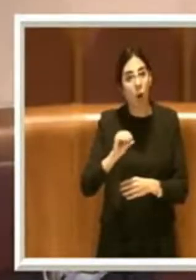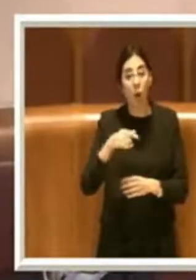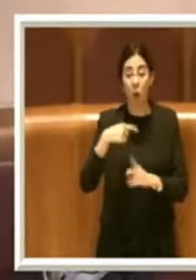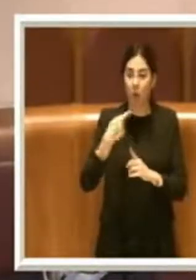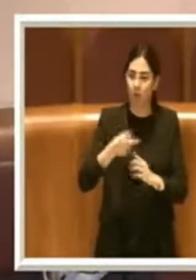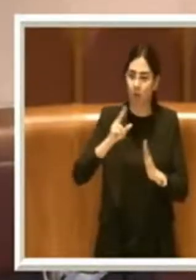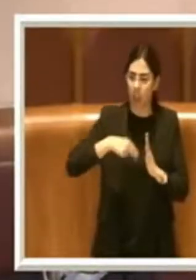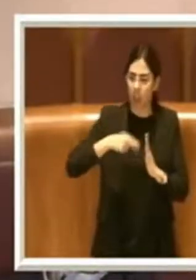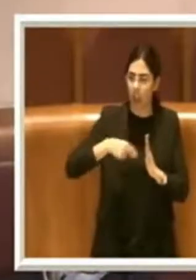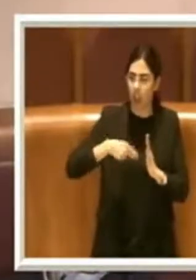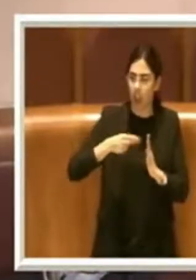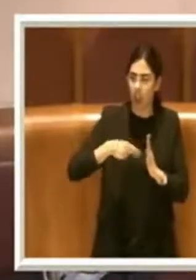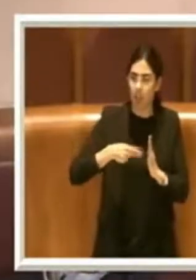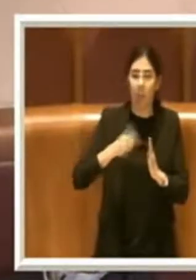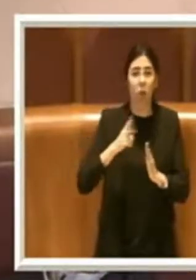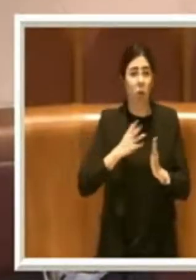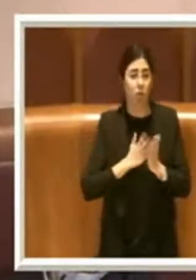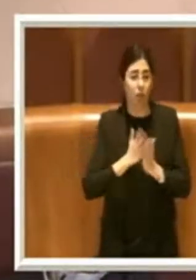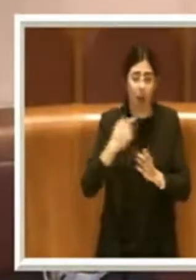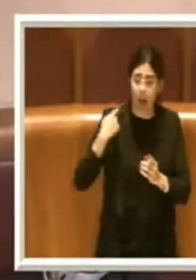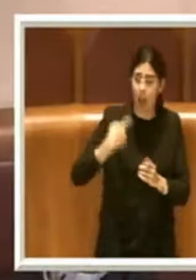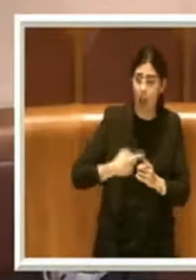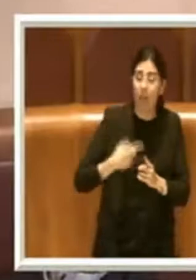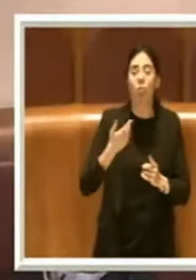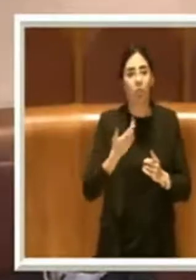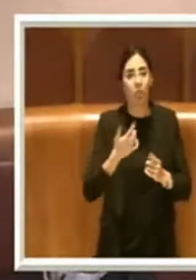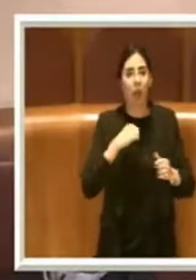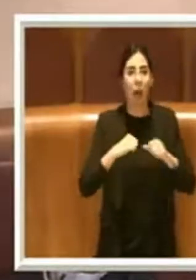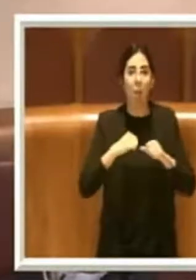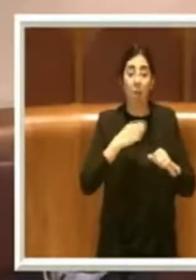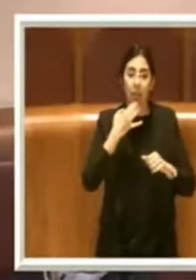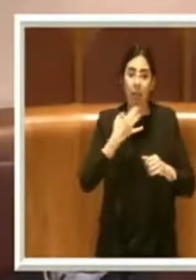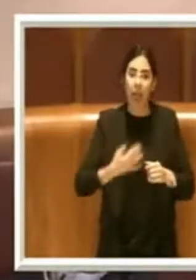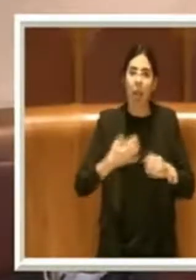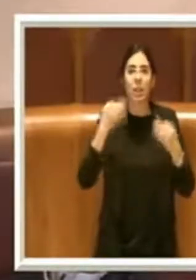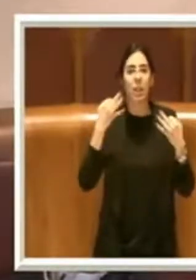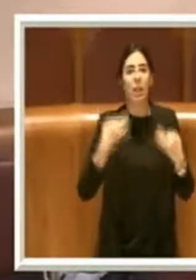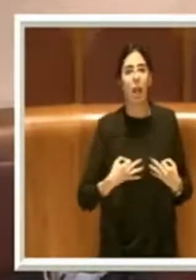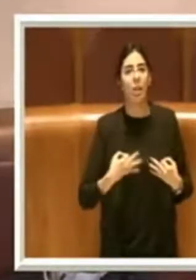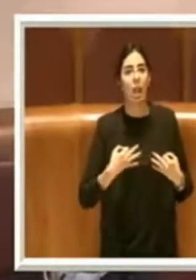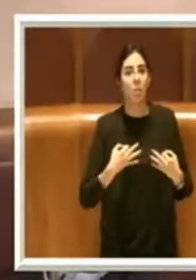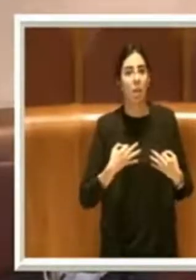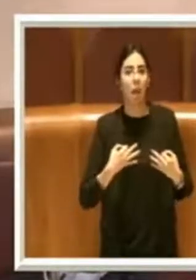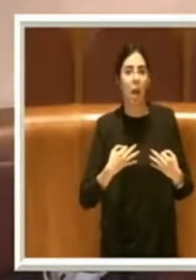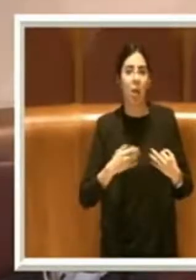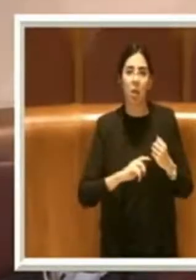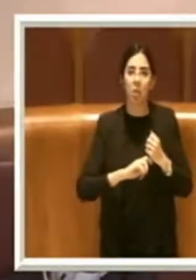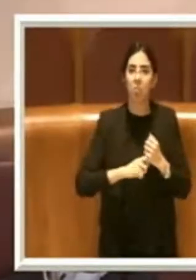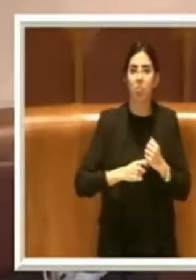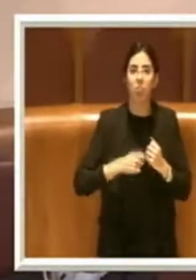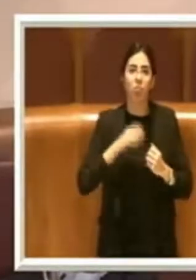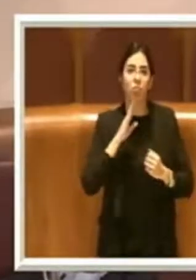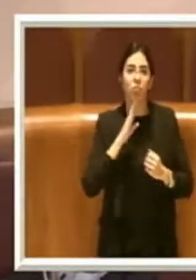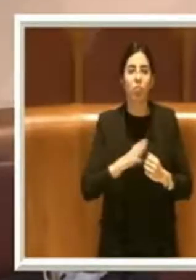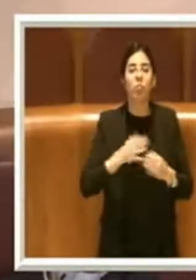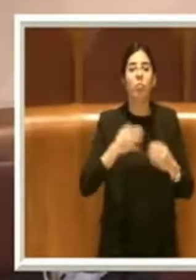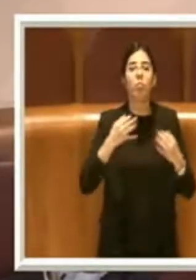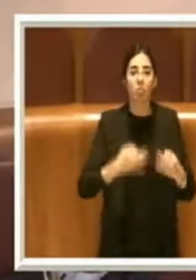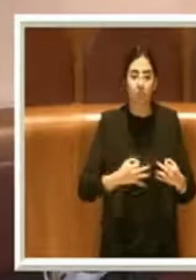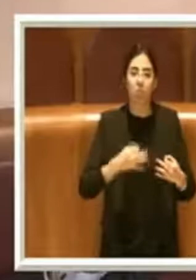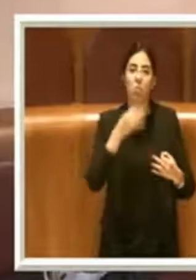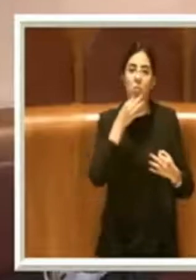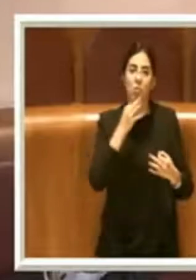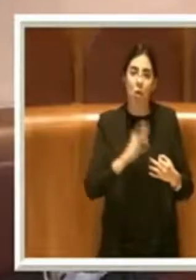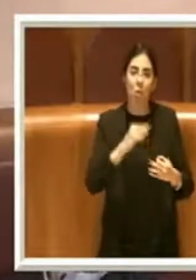Dopo 12 anni questa amministrazione, con determinazione, con risolutezza, è riuscita a piantare,